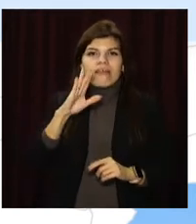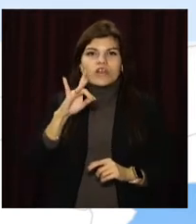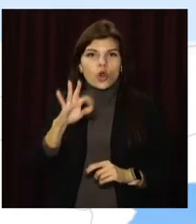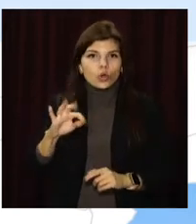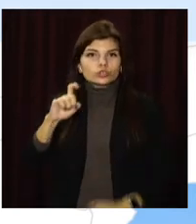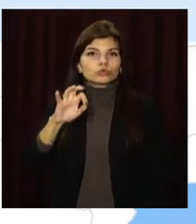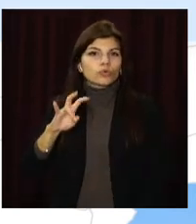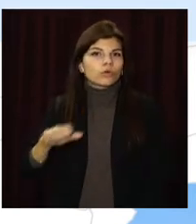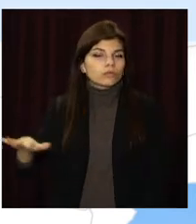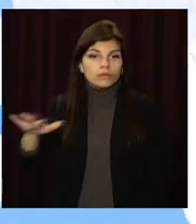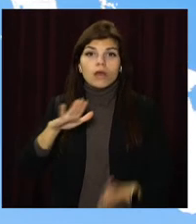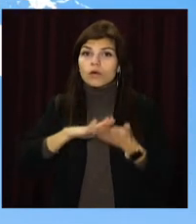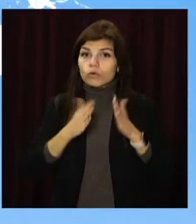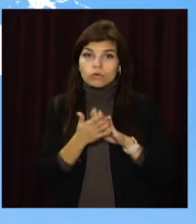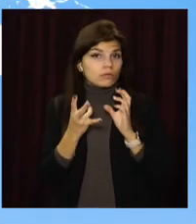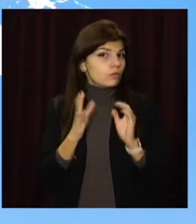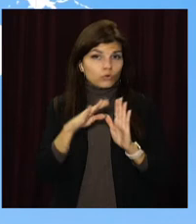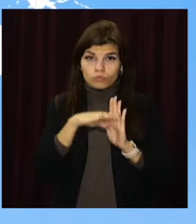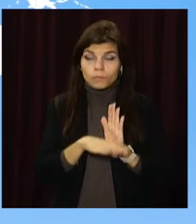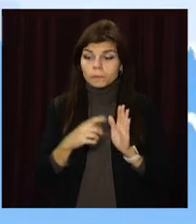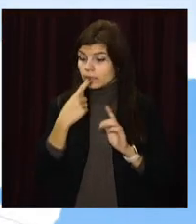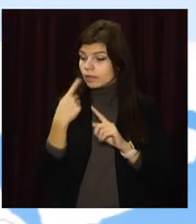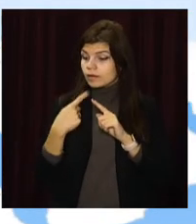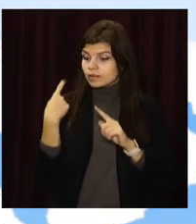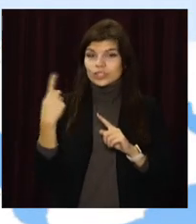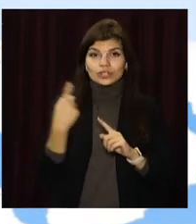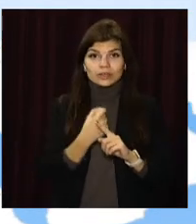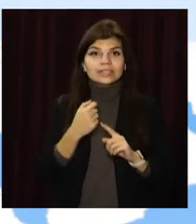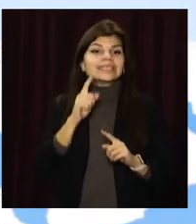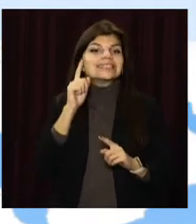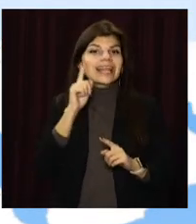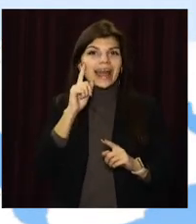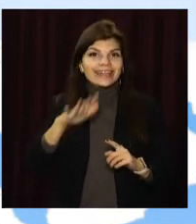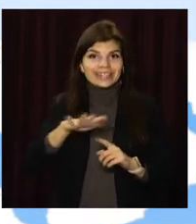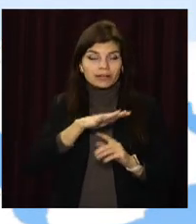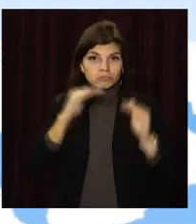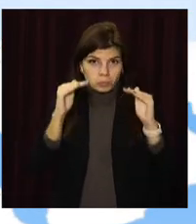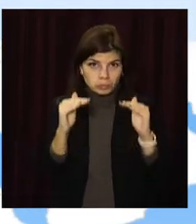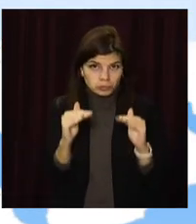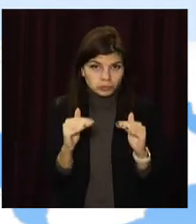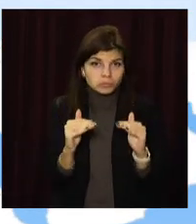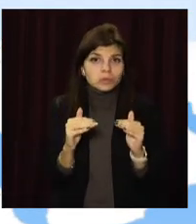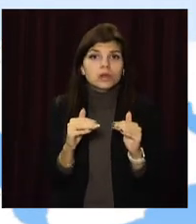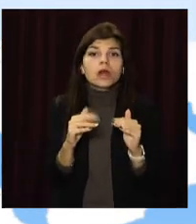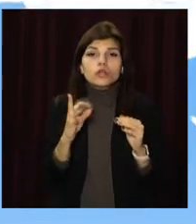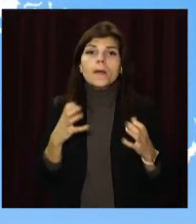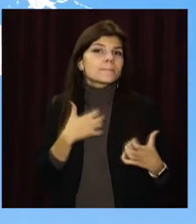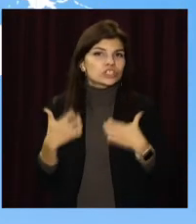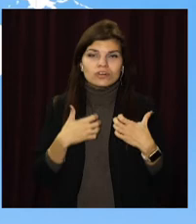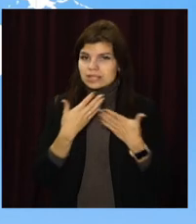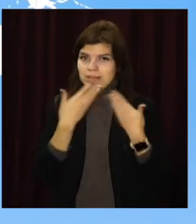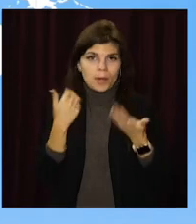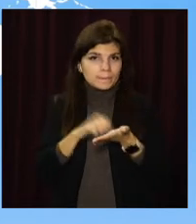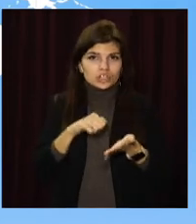Проте епідситуація погіршується не тільки в Україні. Тому за останні тижні зелений перелік істотно скоротився. Однак причин